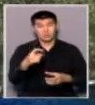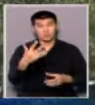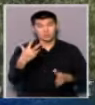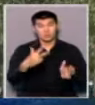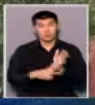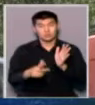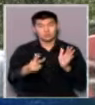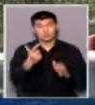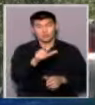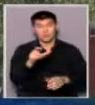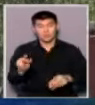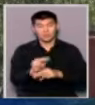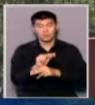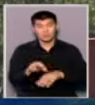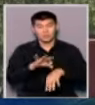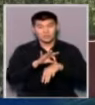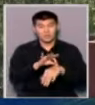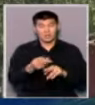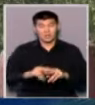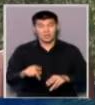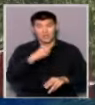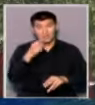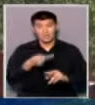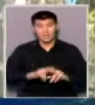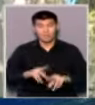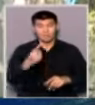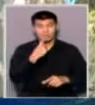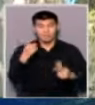183 науқас ем-дом қабылдап жатыр. Айта кетейік, өңір әлі қызыл жолақта тұр.